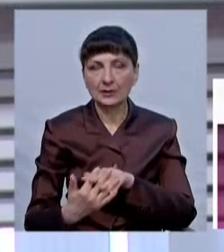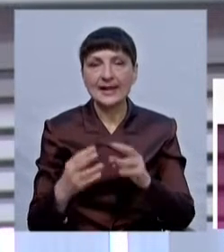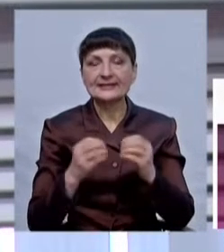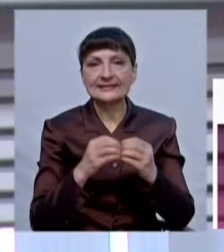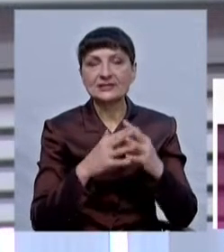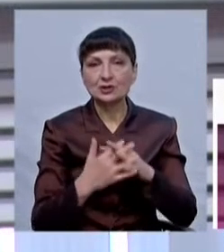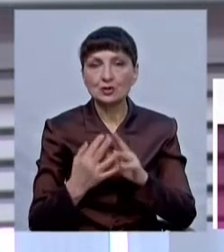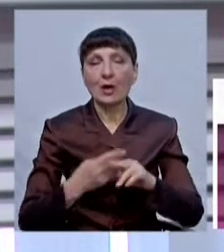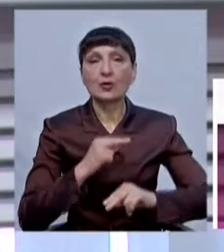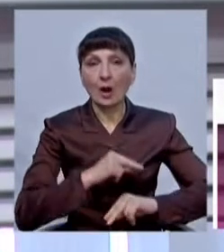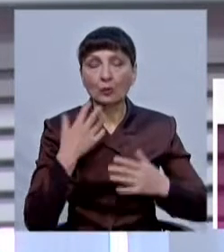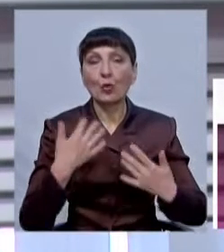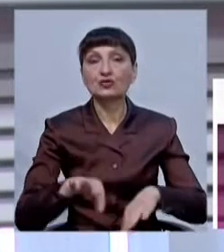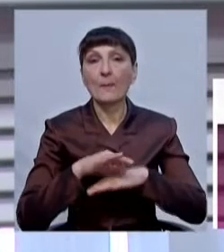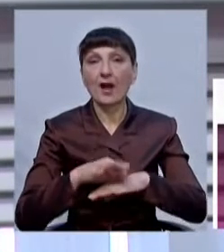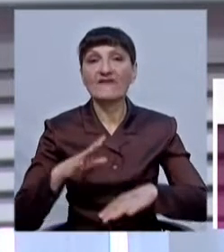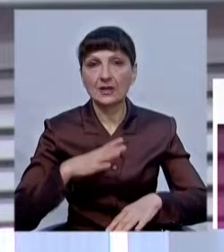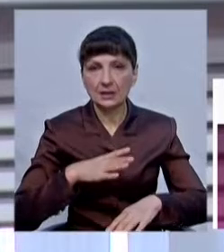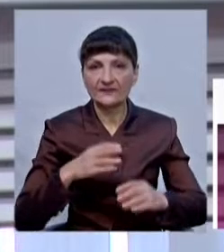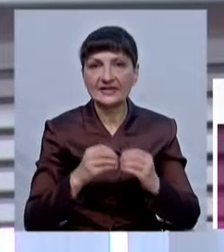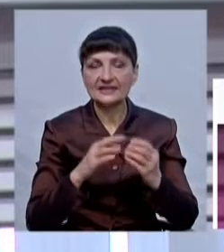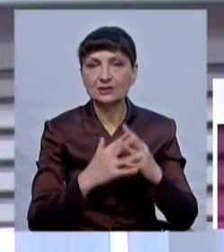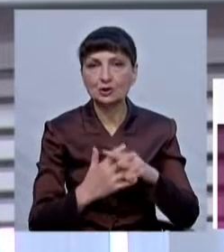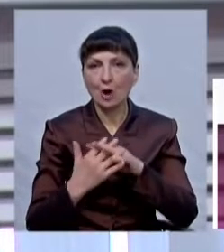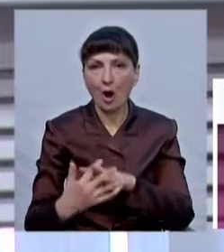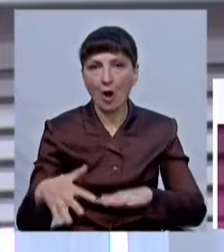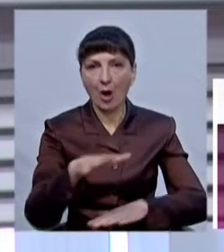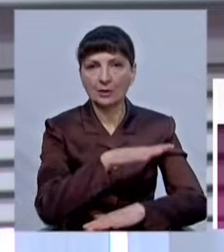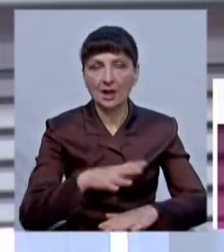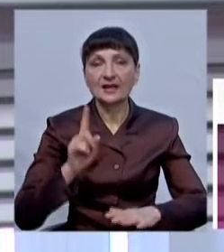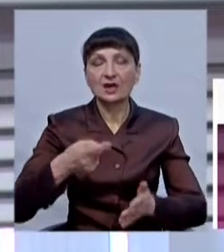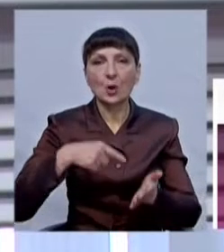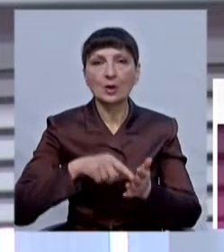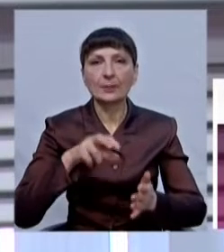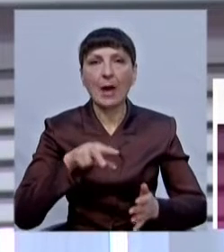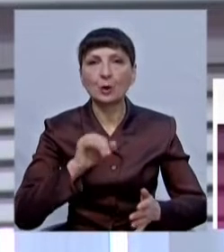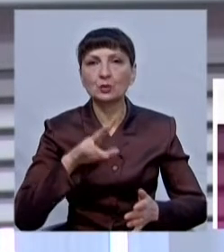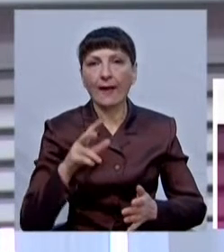10 селах эту работу здесь провели. В 10 селах. Это в том числе город Мамлютка.